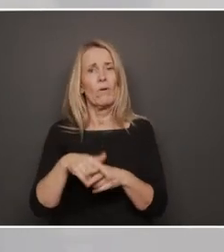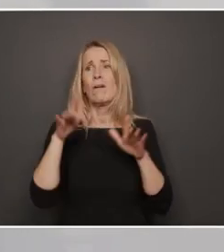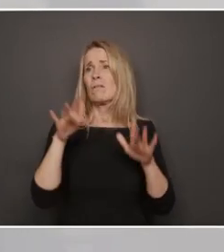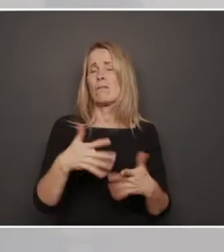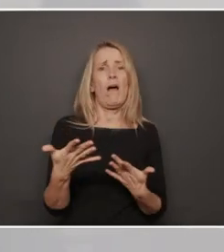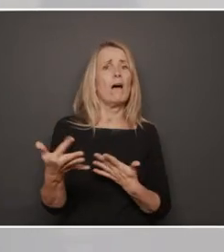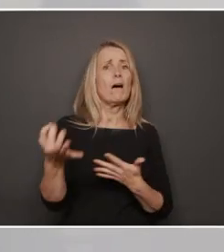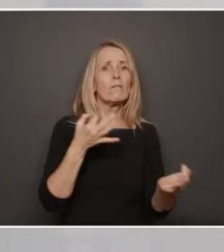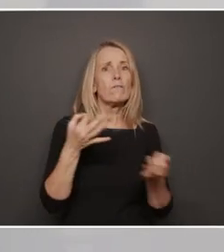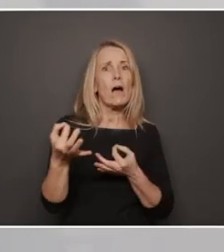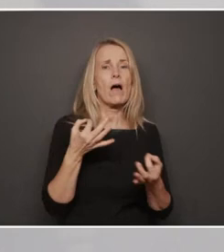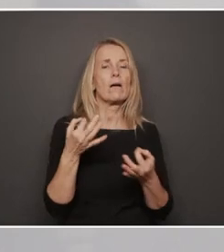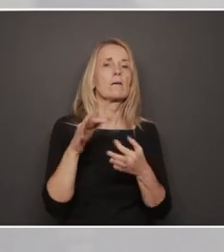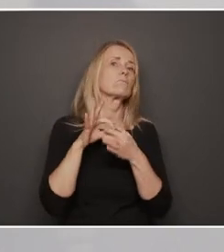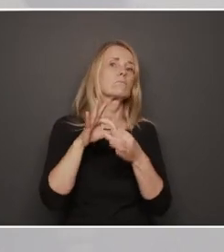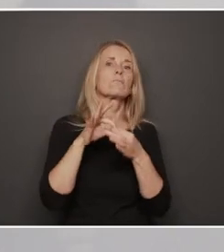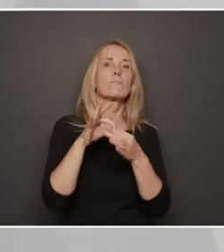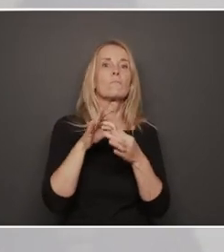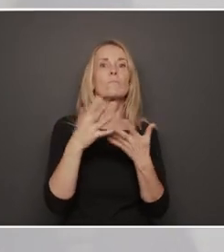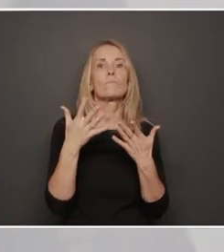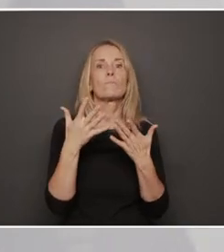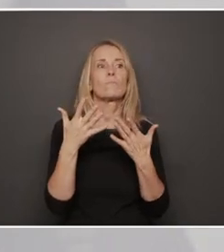haben zum Weg,